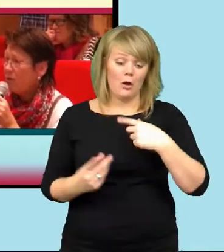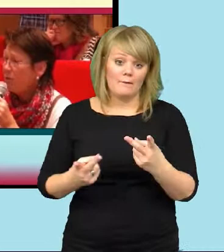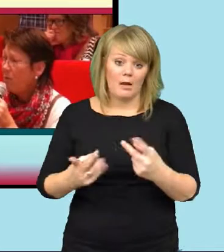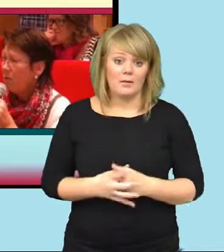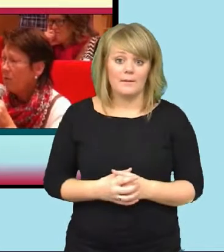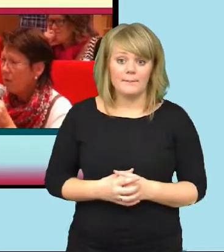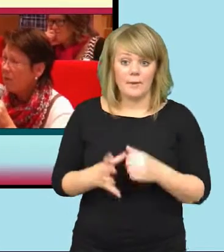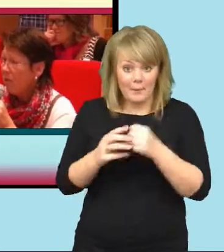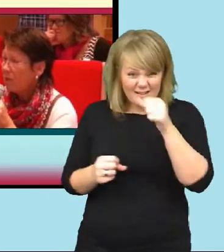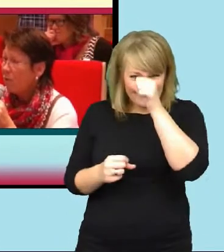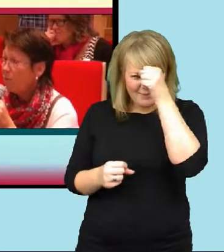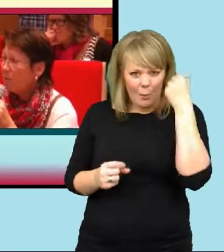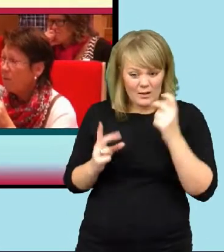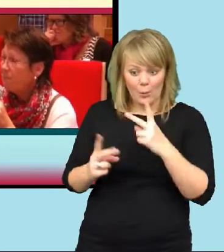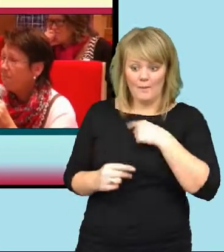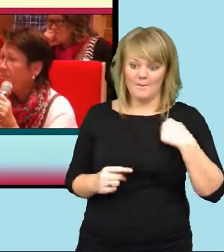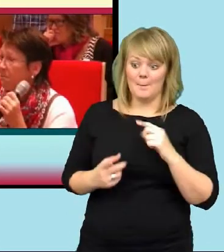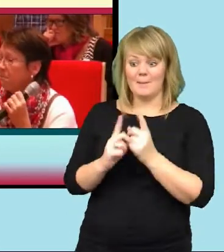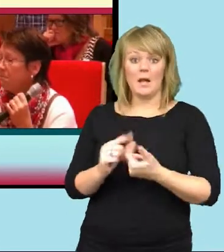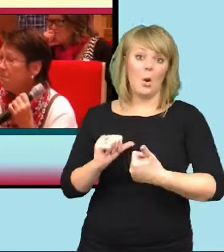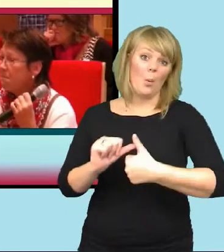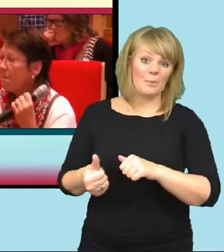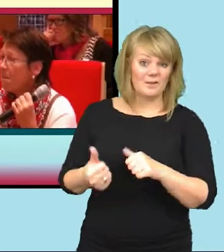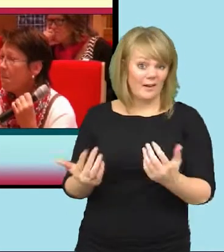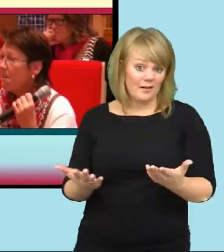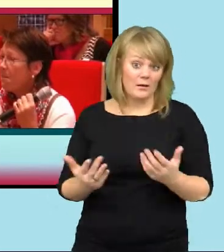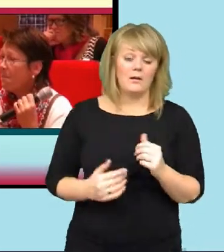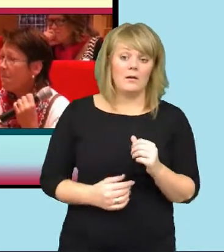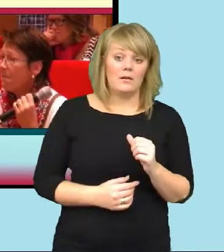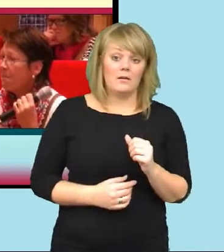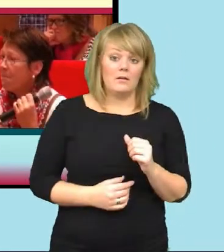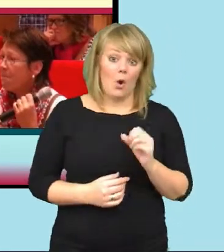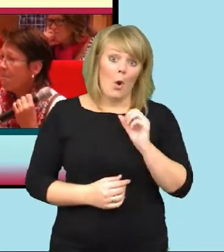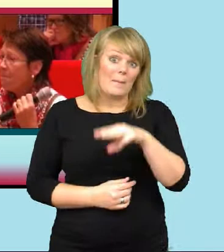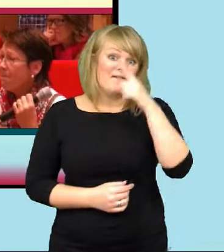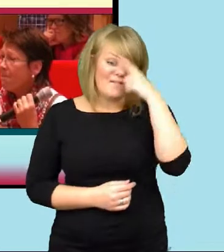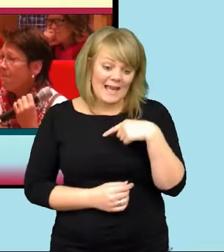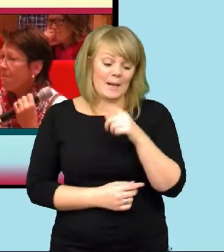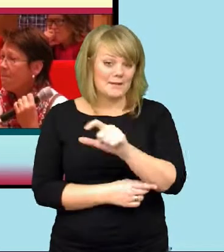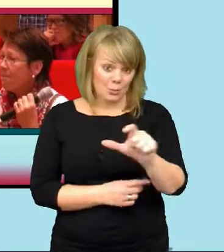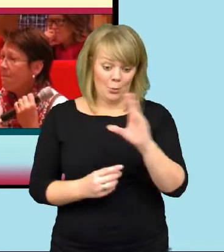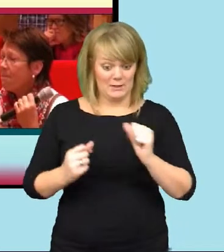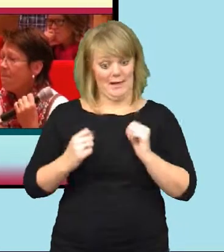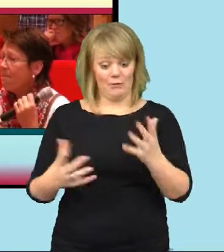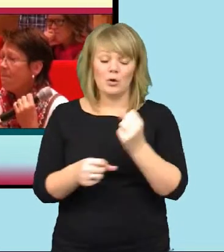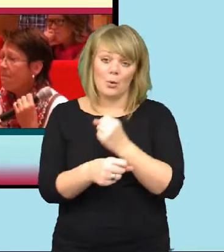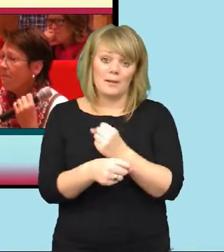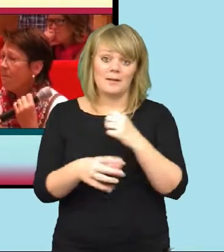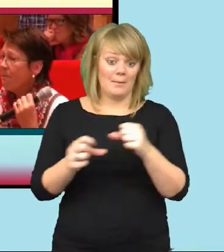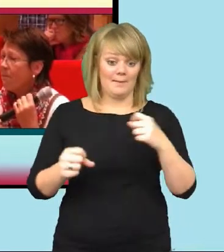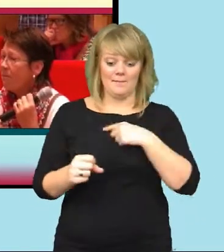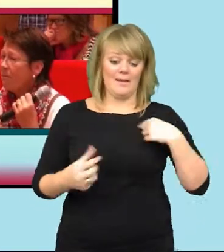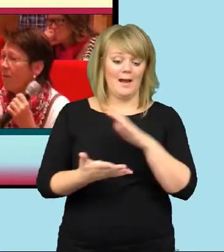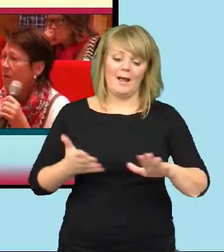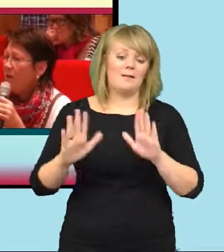svårt att vi blir kompisar? Skulle det vara fel människor så är det klart att det skulle vara jobbigt. Men än så länge har det inte varit